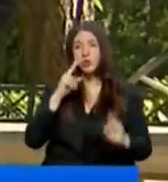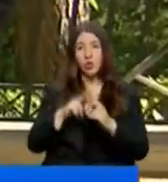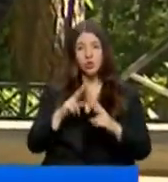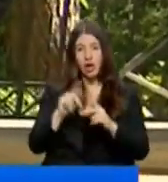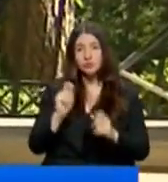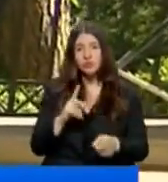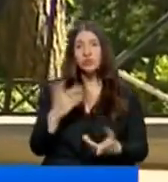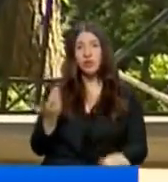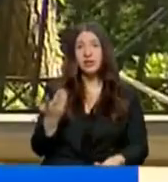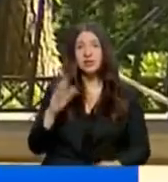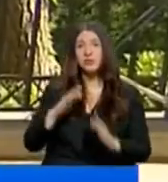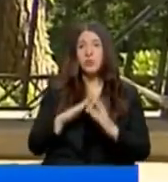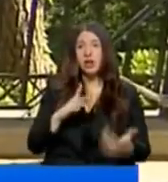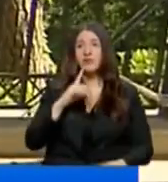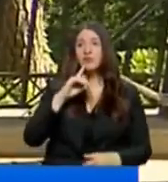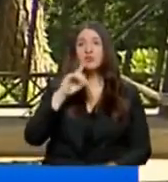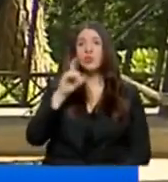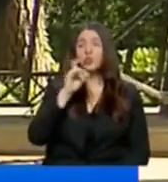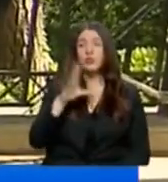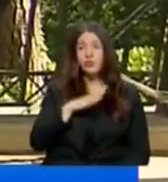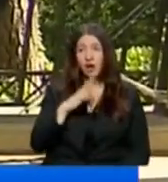görüşülecek. Dolayısıyla muhalefetin soruları var.